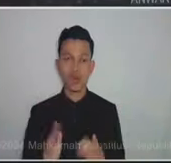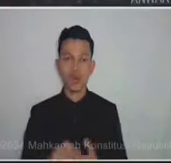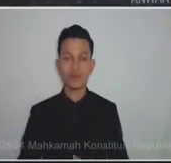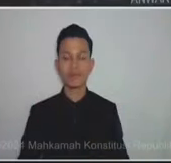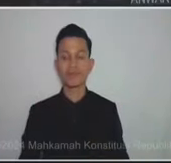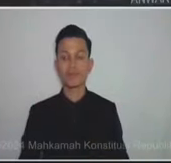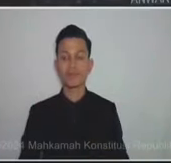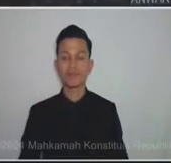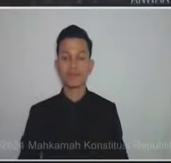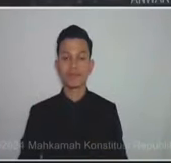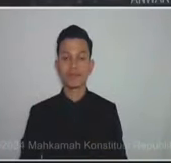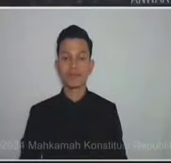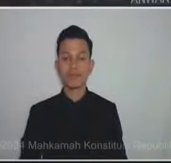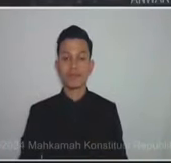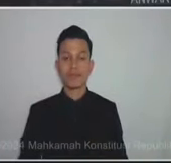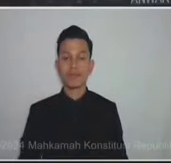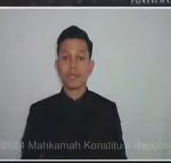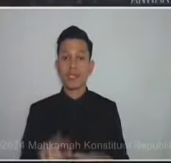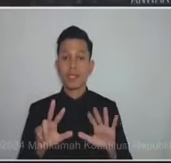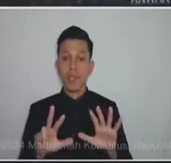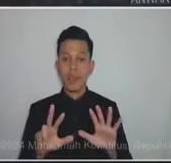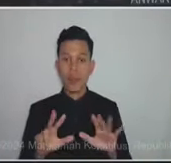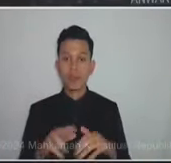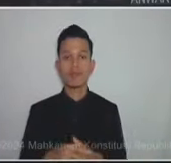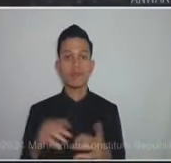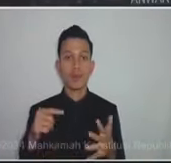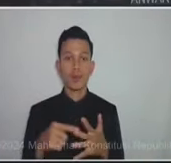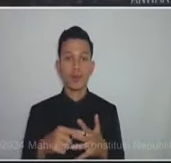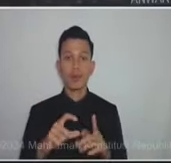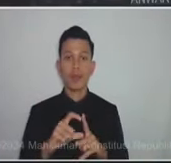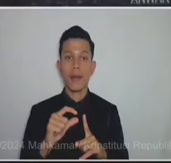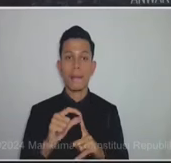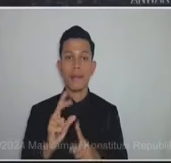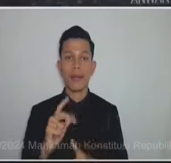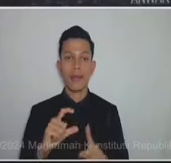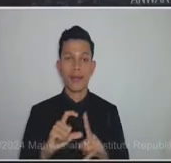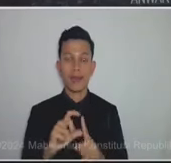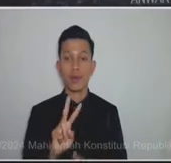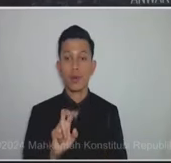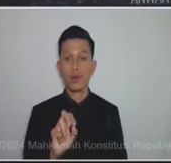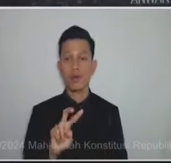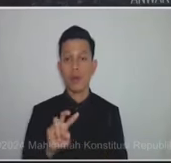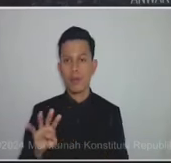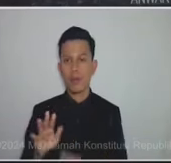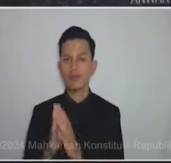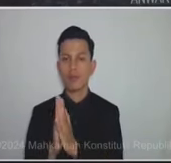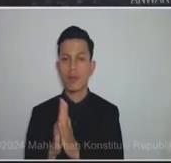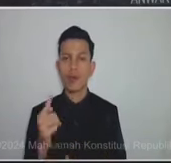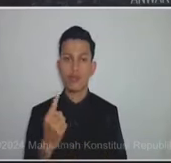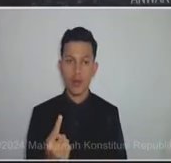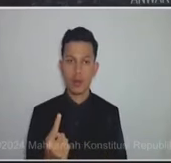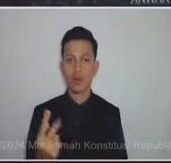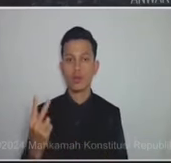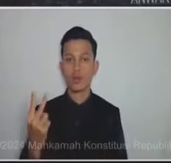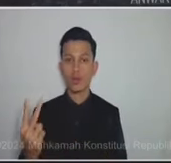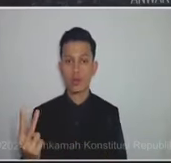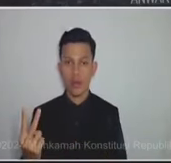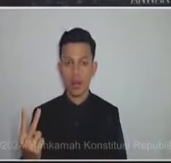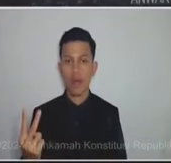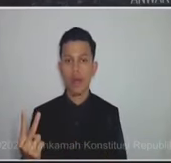pemilu Del bahwa pada pemilu DPRD tahun 2024 pemohon 1 dan pemohon du